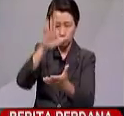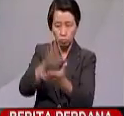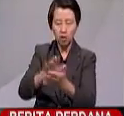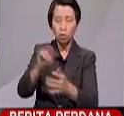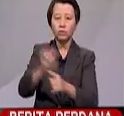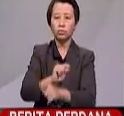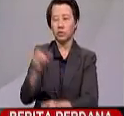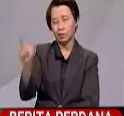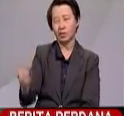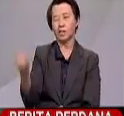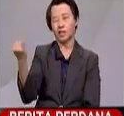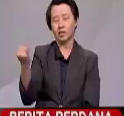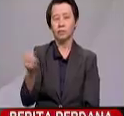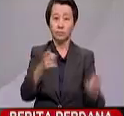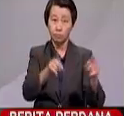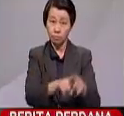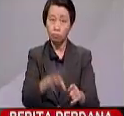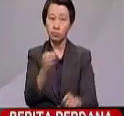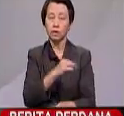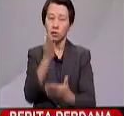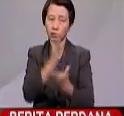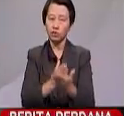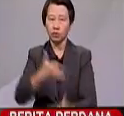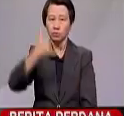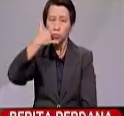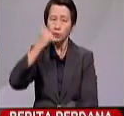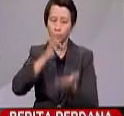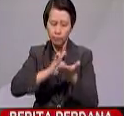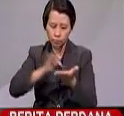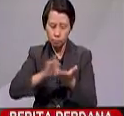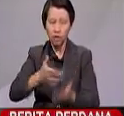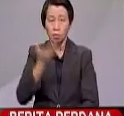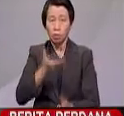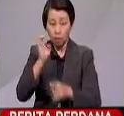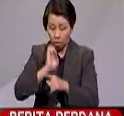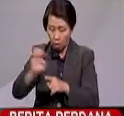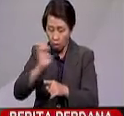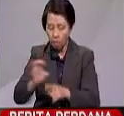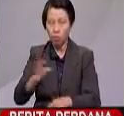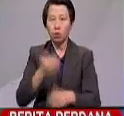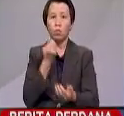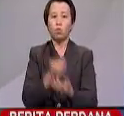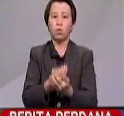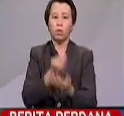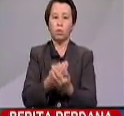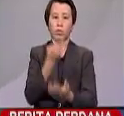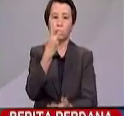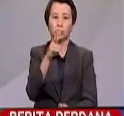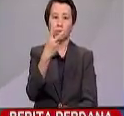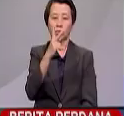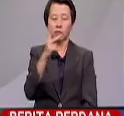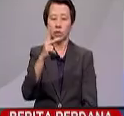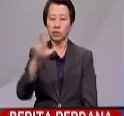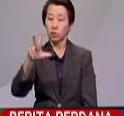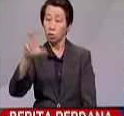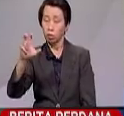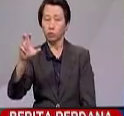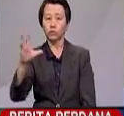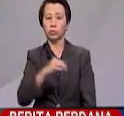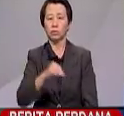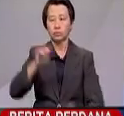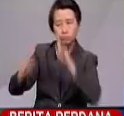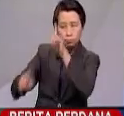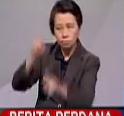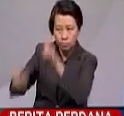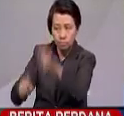diguna suspek ketika kejadian serta beberapa telefon bimbit, barang kemas serta wang tunai RM12,300. Soal